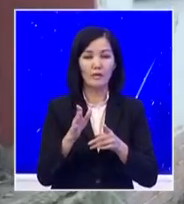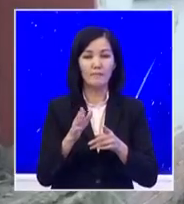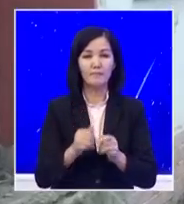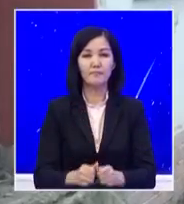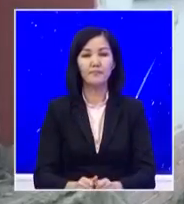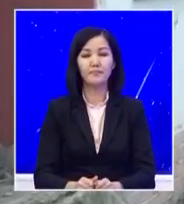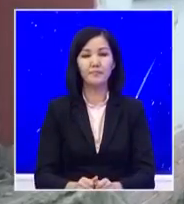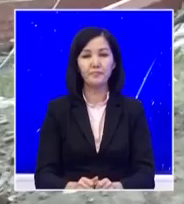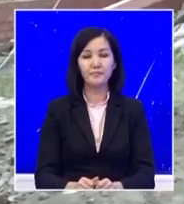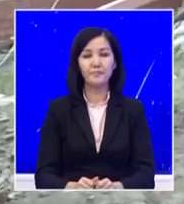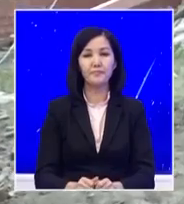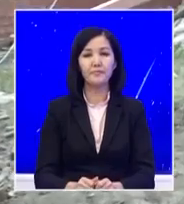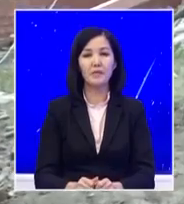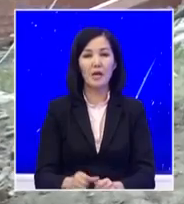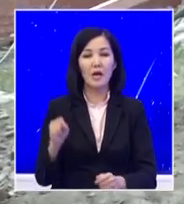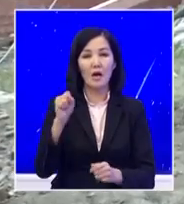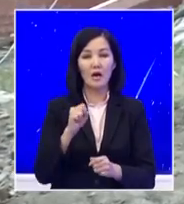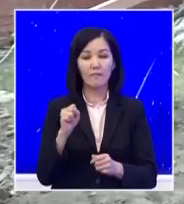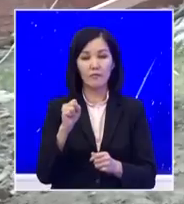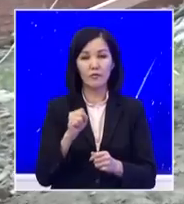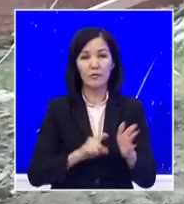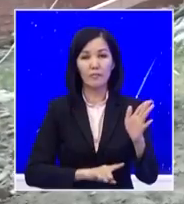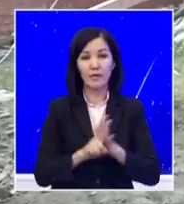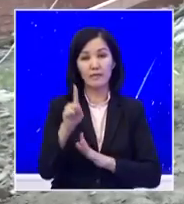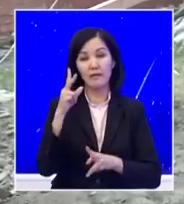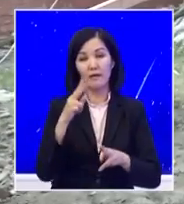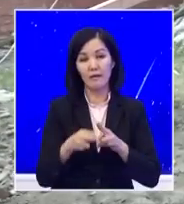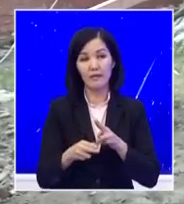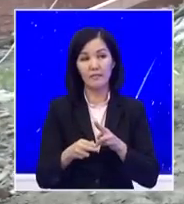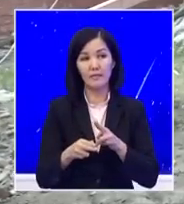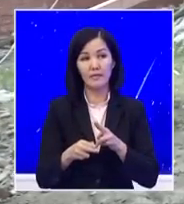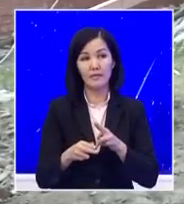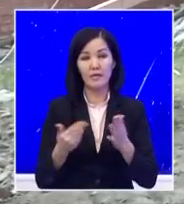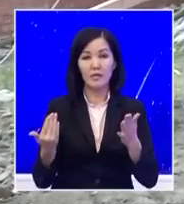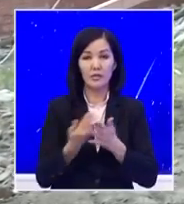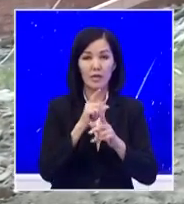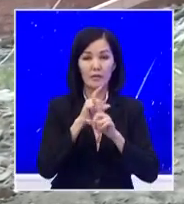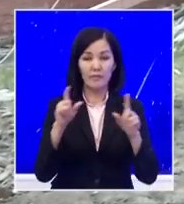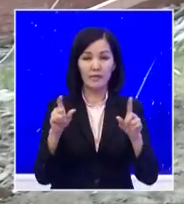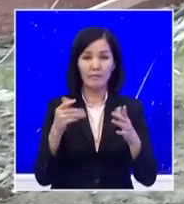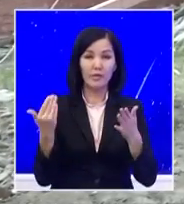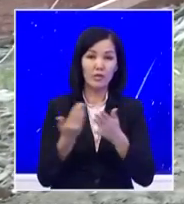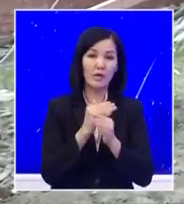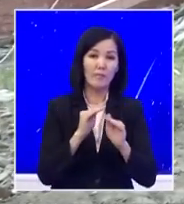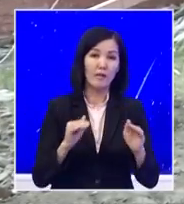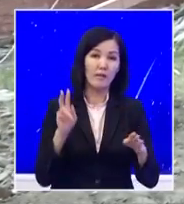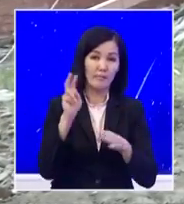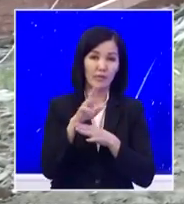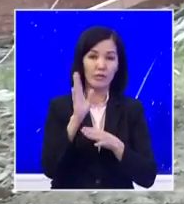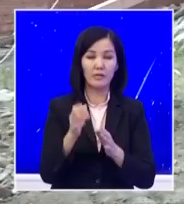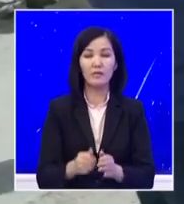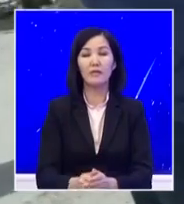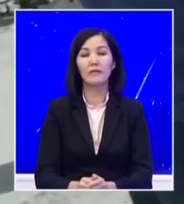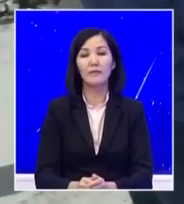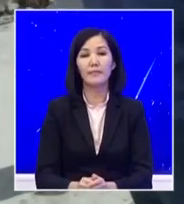материальный базасымен қоса. Августтың басында біз аяқтаймыз. Жаңа мектепке, жаңа оқушыларымыздың бәрі жаңа мектепке кіреді